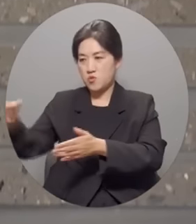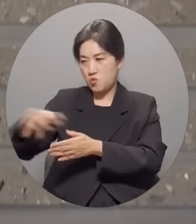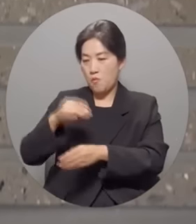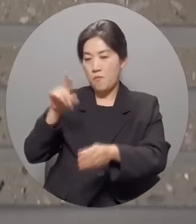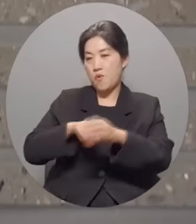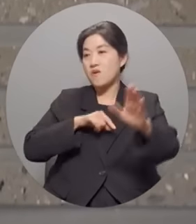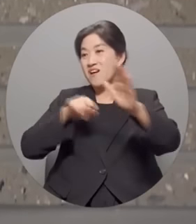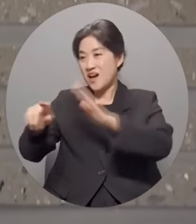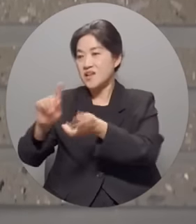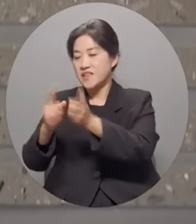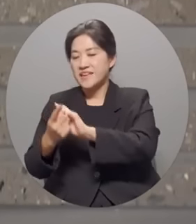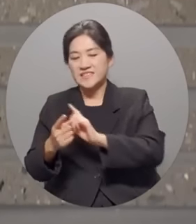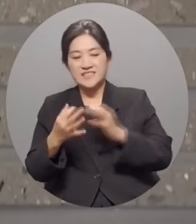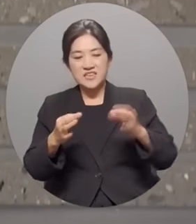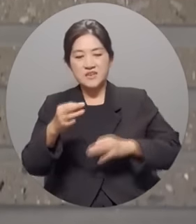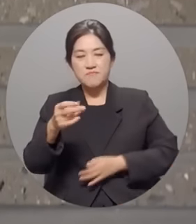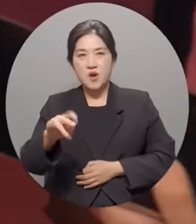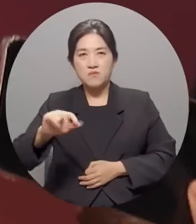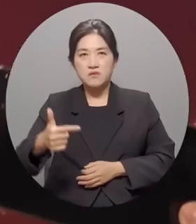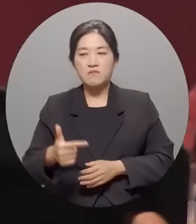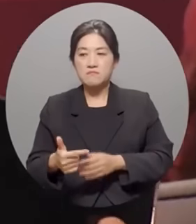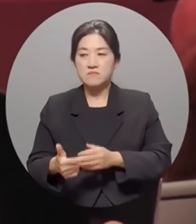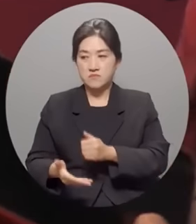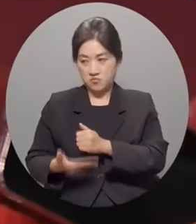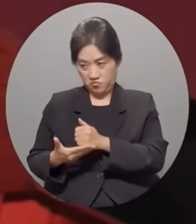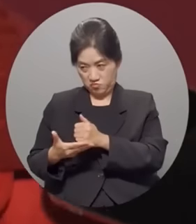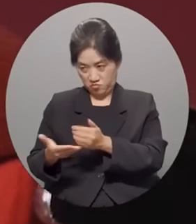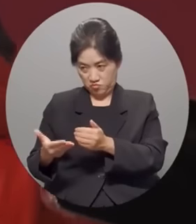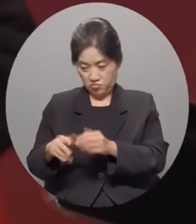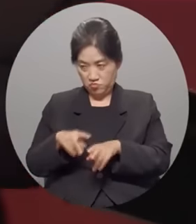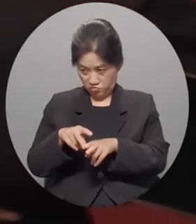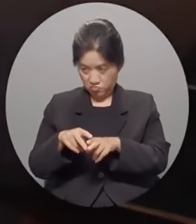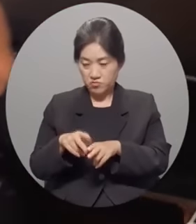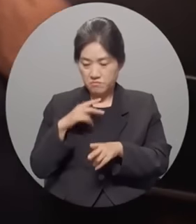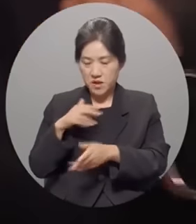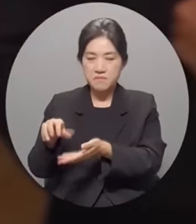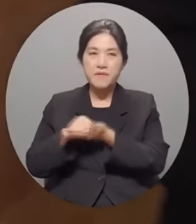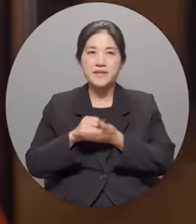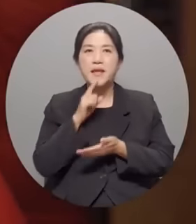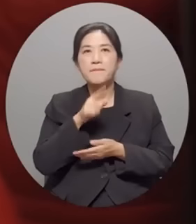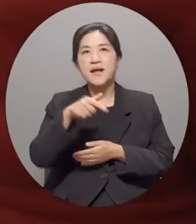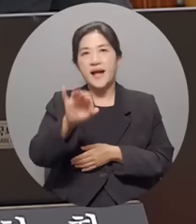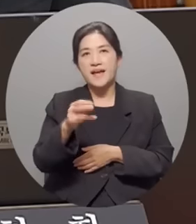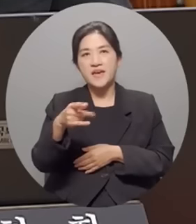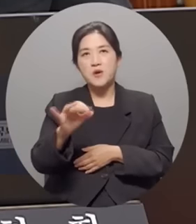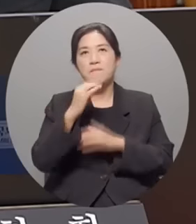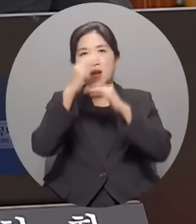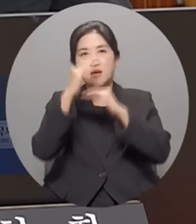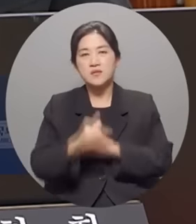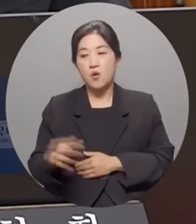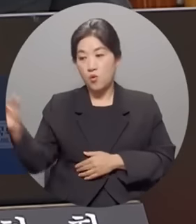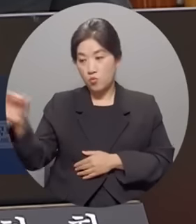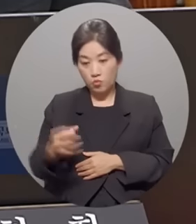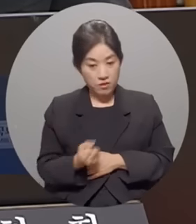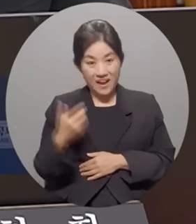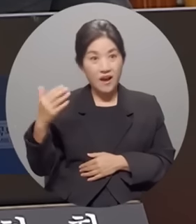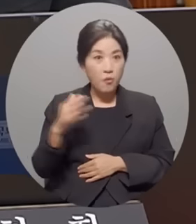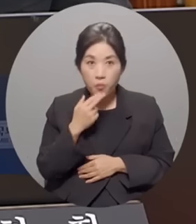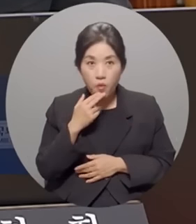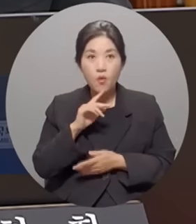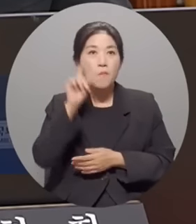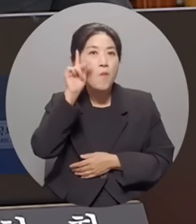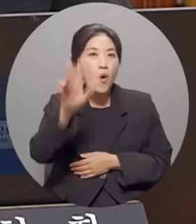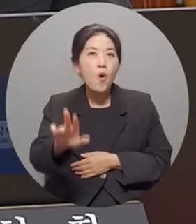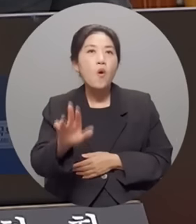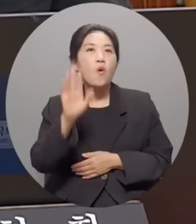대신 김영선 전의원 공천을 받아왔다는 것이 강시 주장의 핵심입니다 돈은 안 받아오고 며칠 뒤에 그